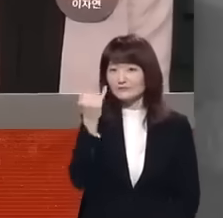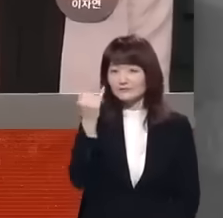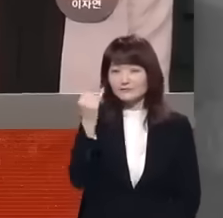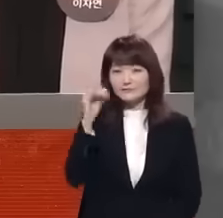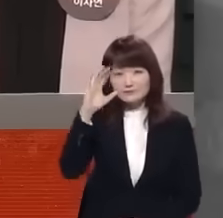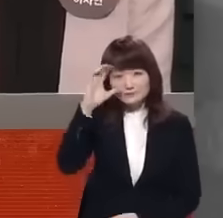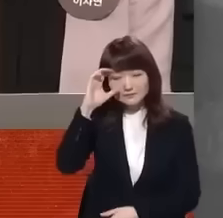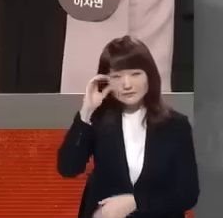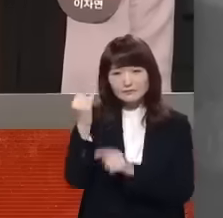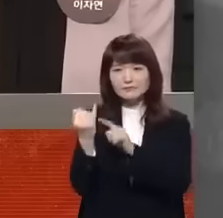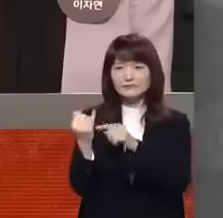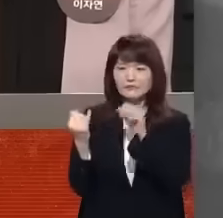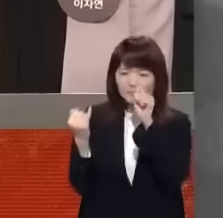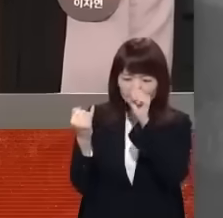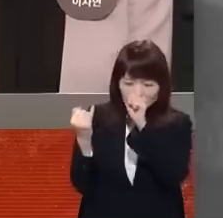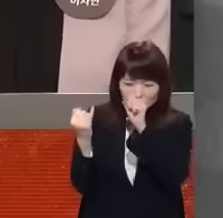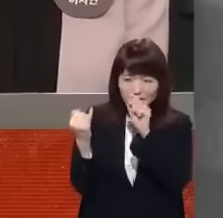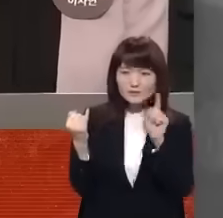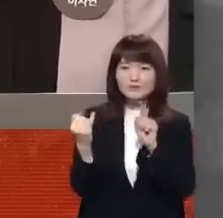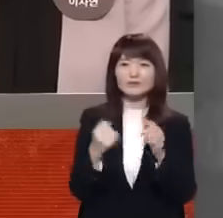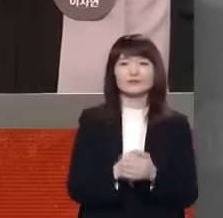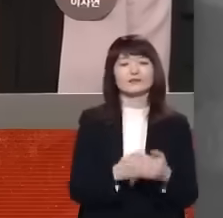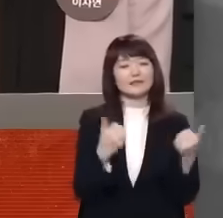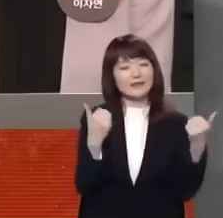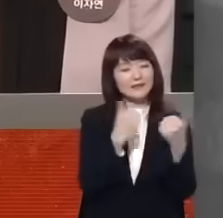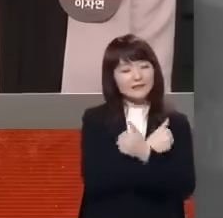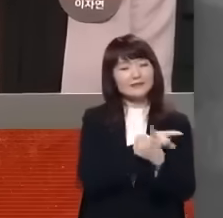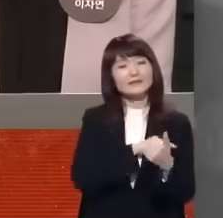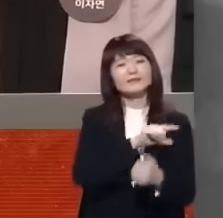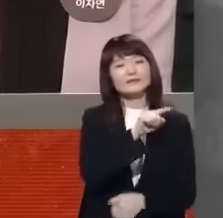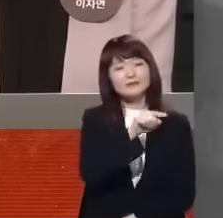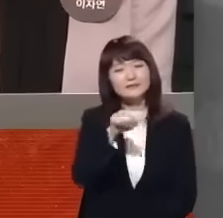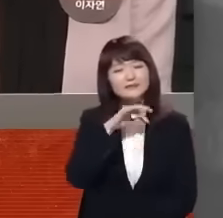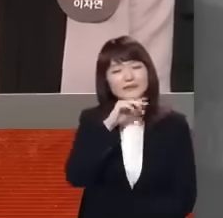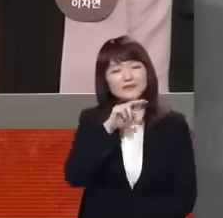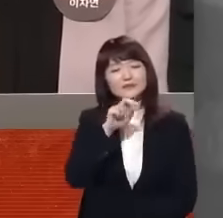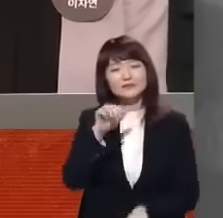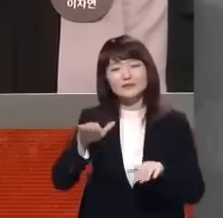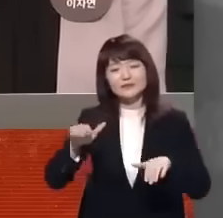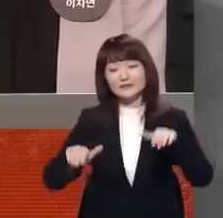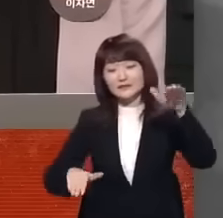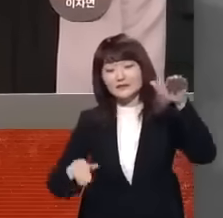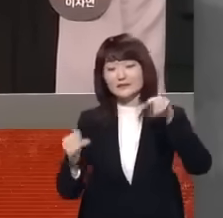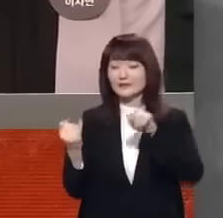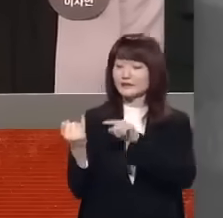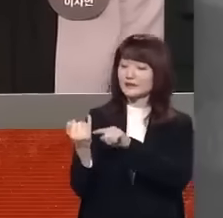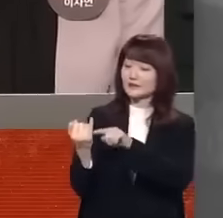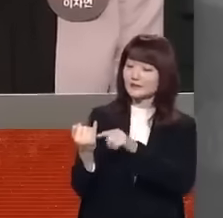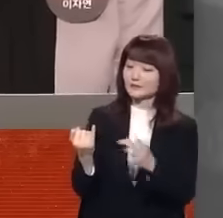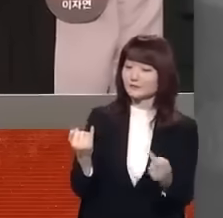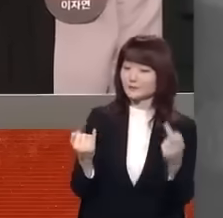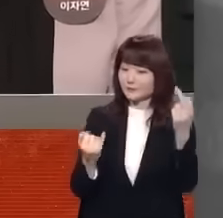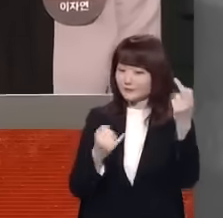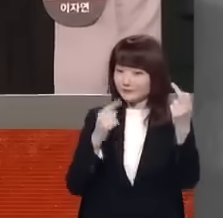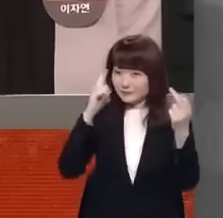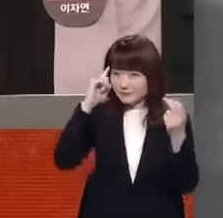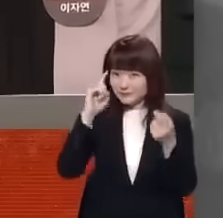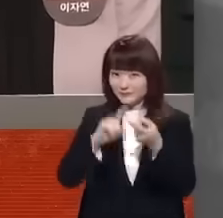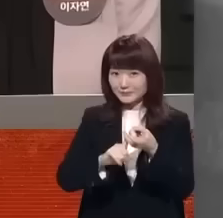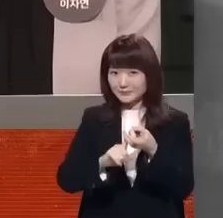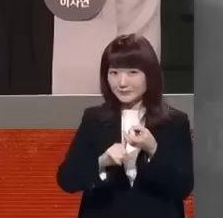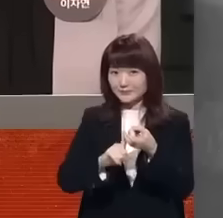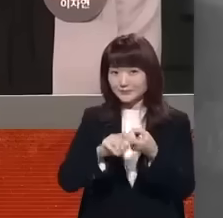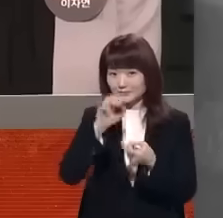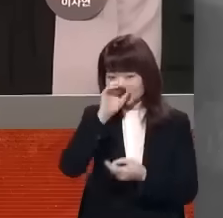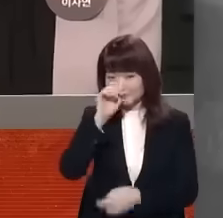표시하는 이들은 이 아저씨 이름 땡땡이야. 나이가 25살이나 차이 나지만 너도 오빠한테 관심 있는 듯하니 긍정적으로 생각해줬으면